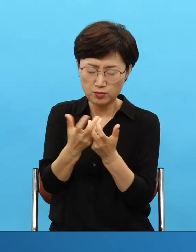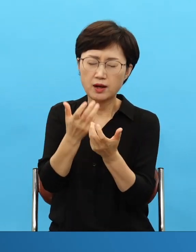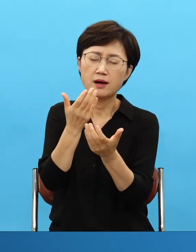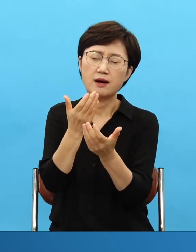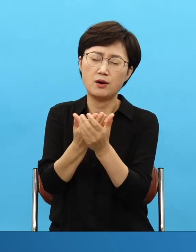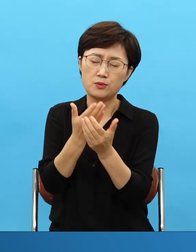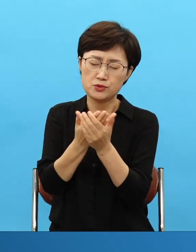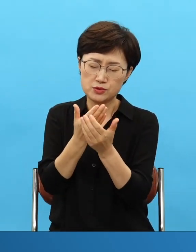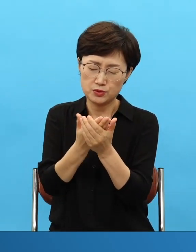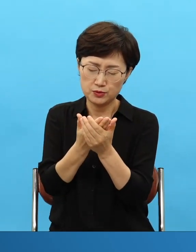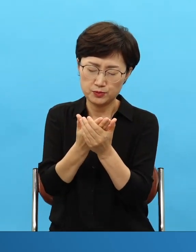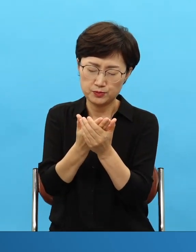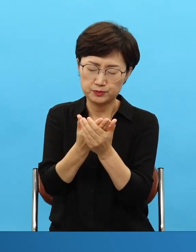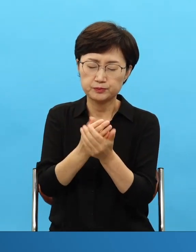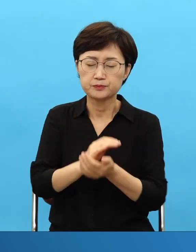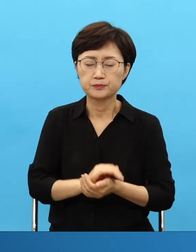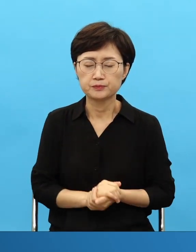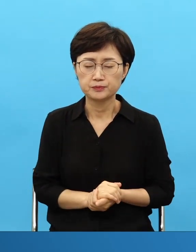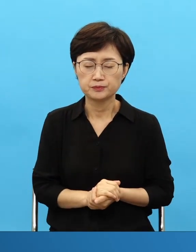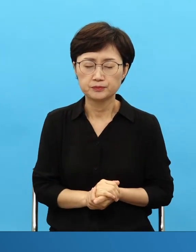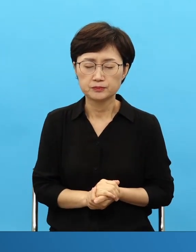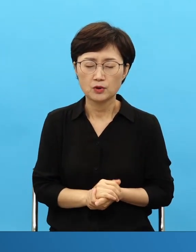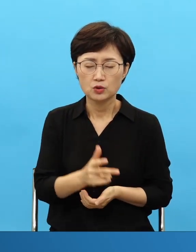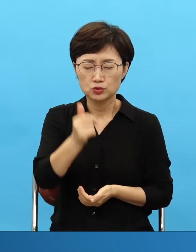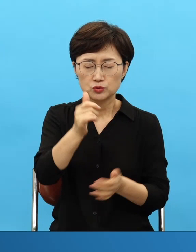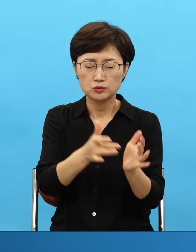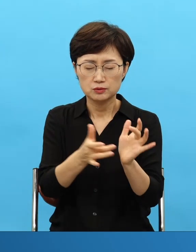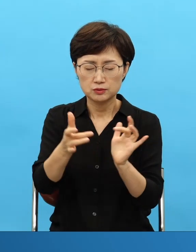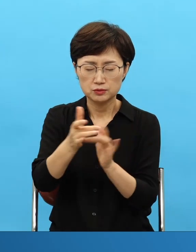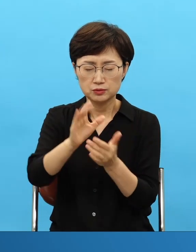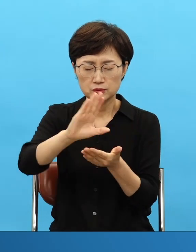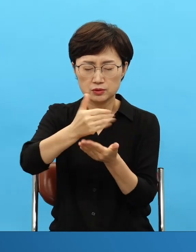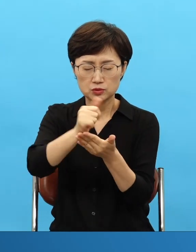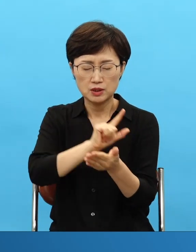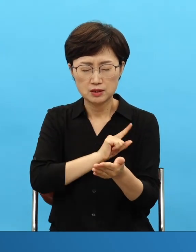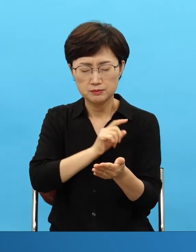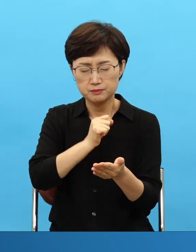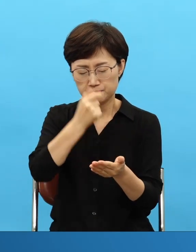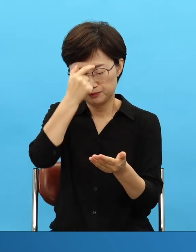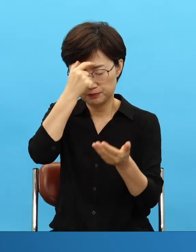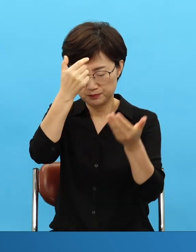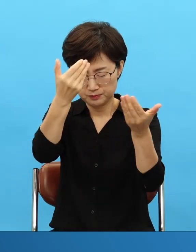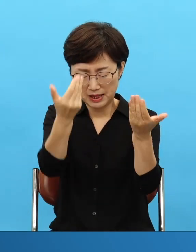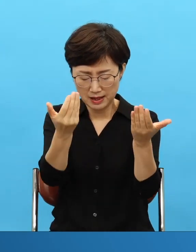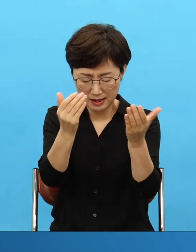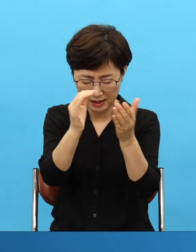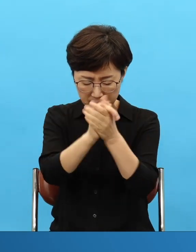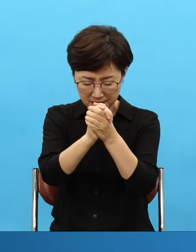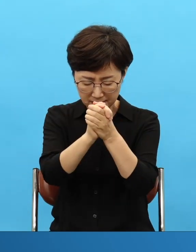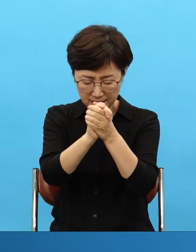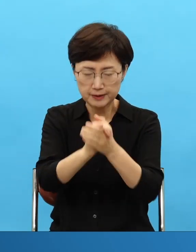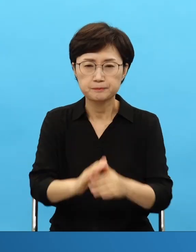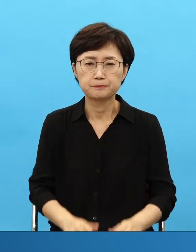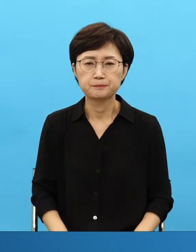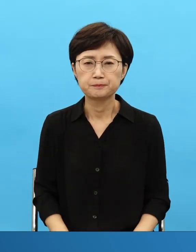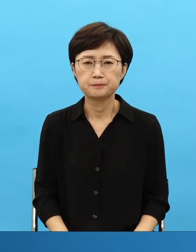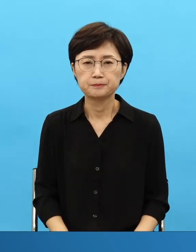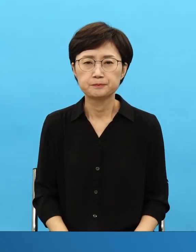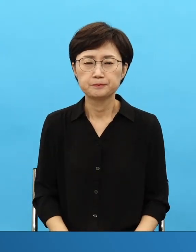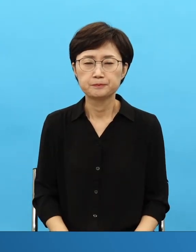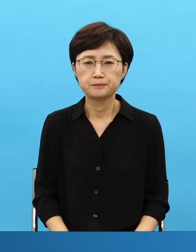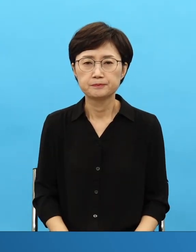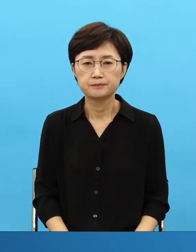you receive the glory and fill us abundantly with your spirit. 우리 주 예수 그리스도의 이름으로 기도하옵나이다. In Jesus Christ's name we pray.